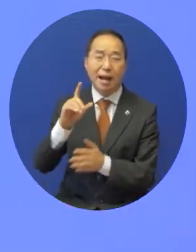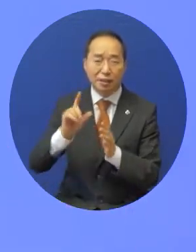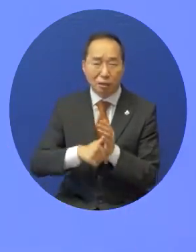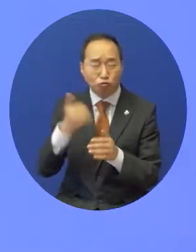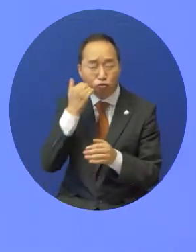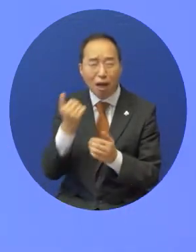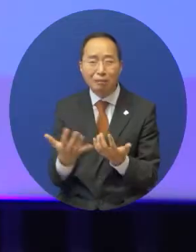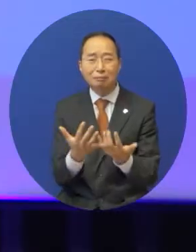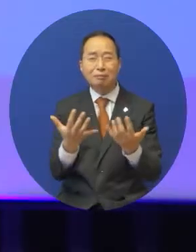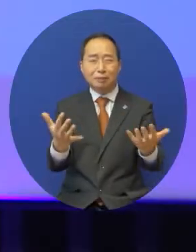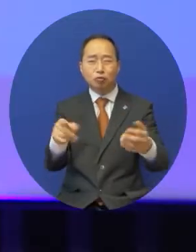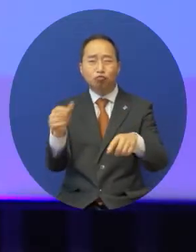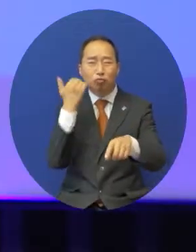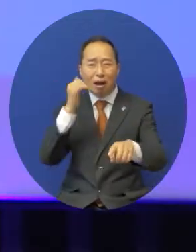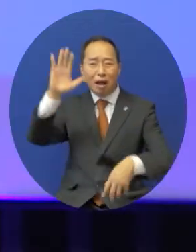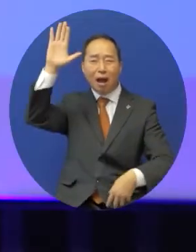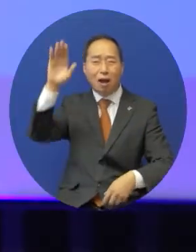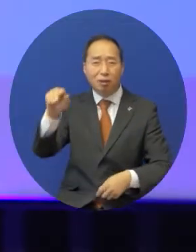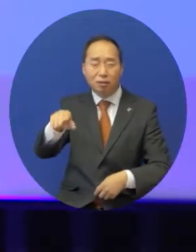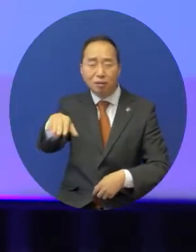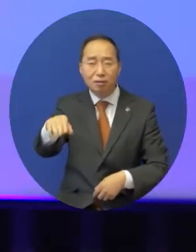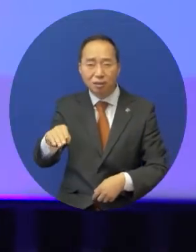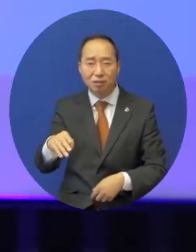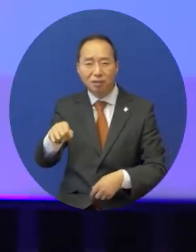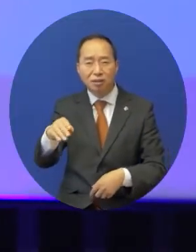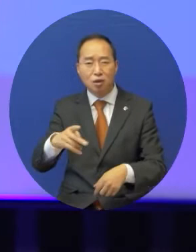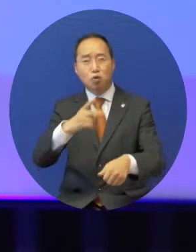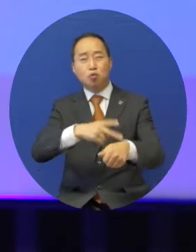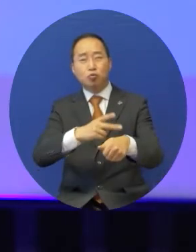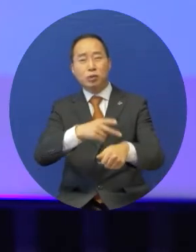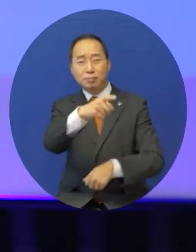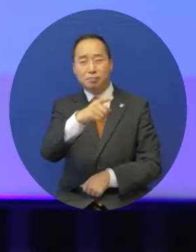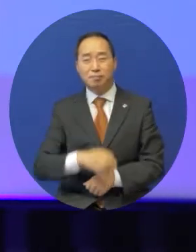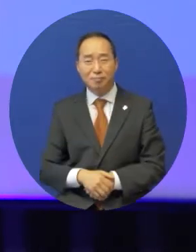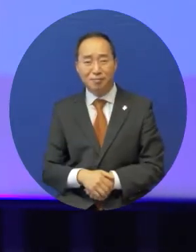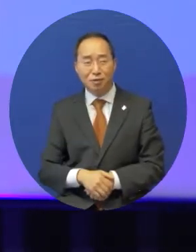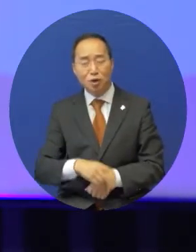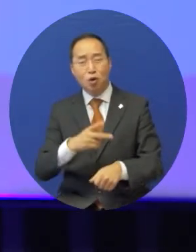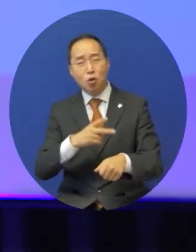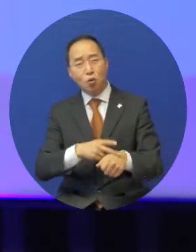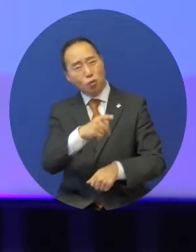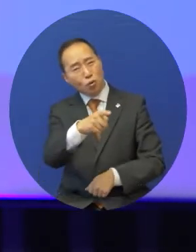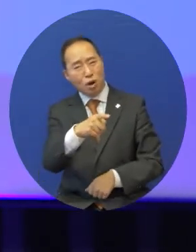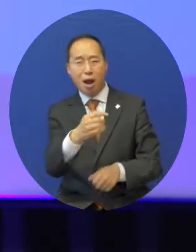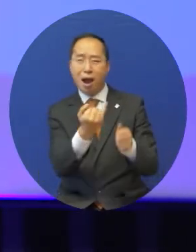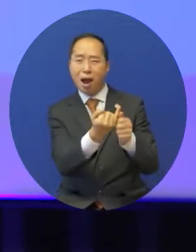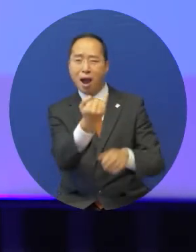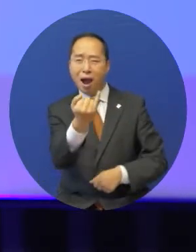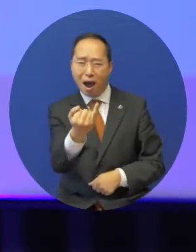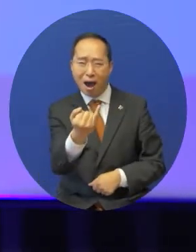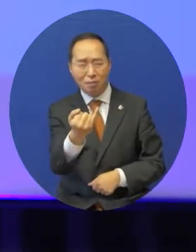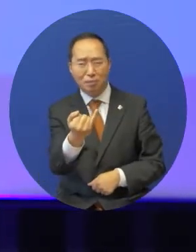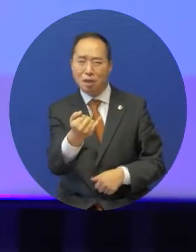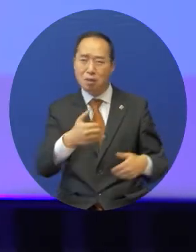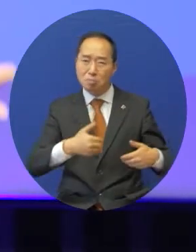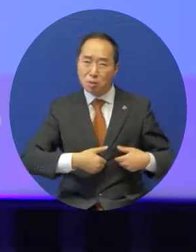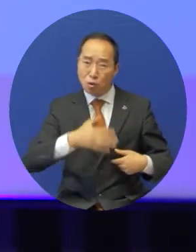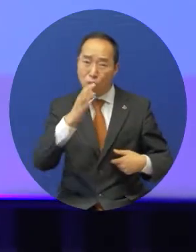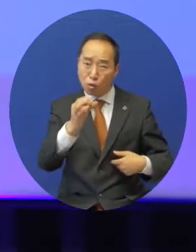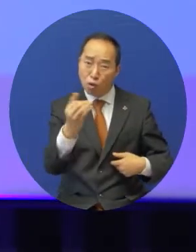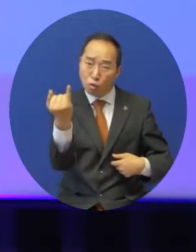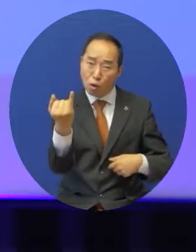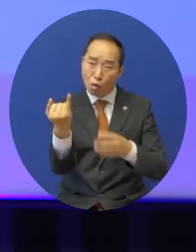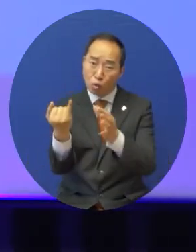뒤에서 손을 드는 거야. 그래서 교수님, 네. 제가 알기로는 교수님도